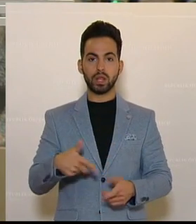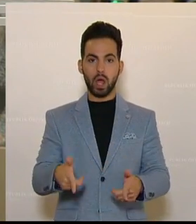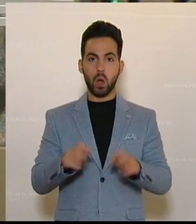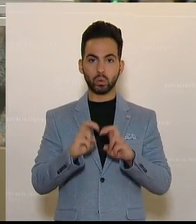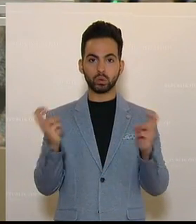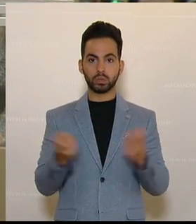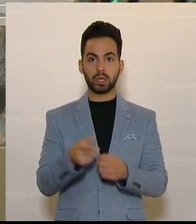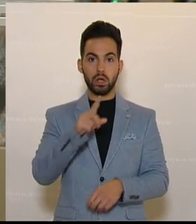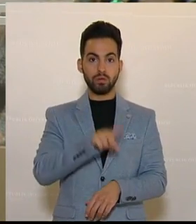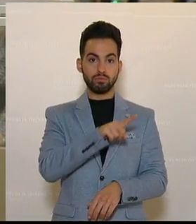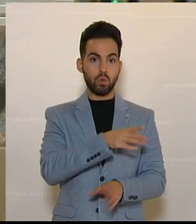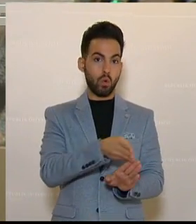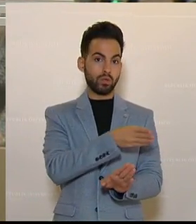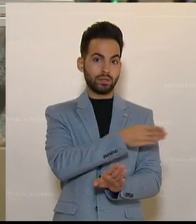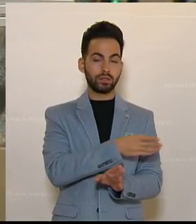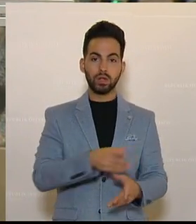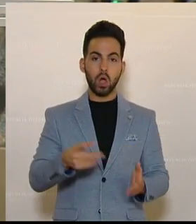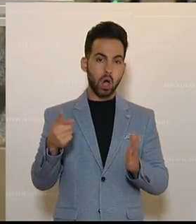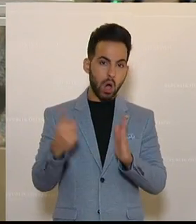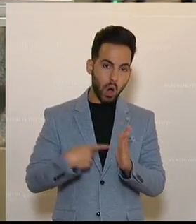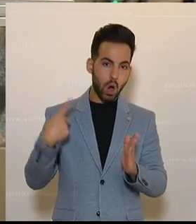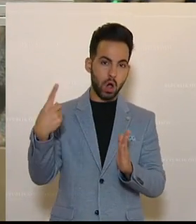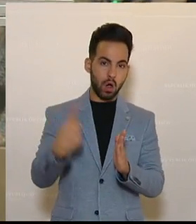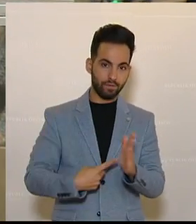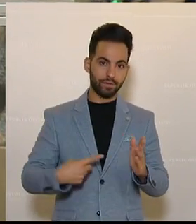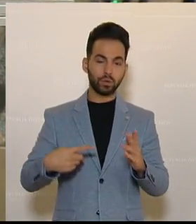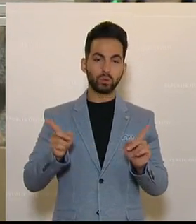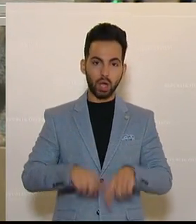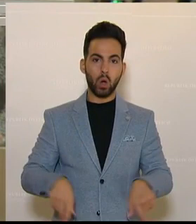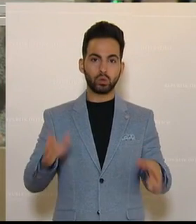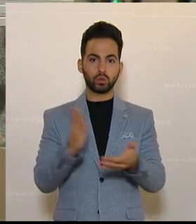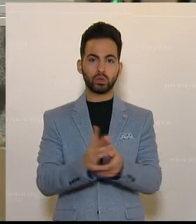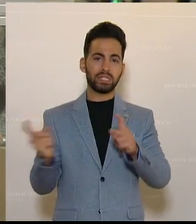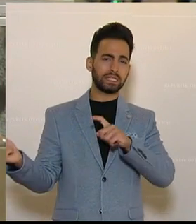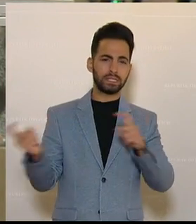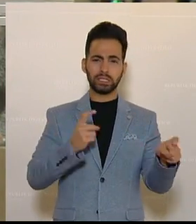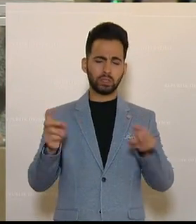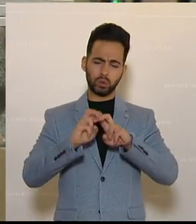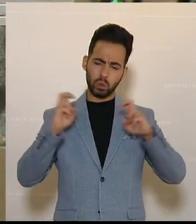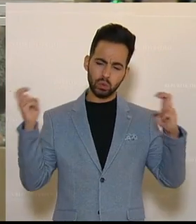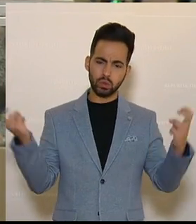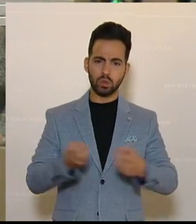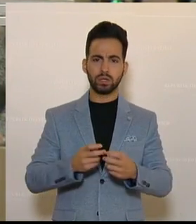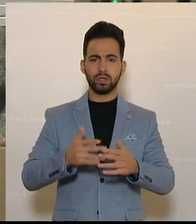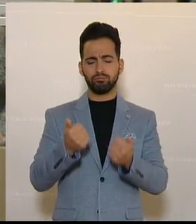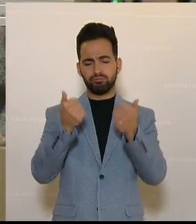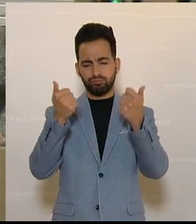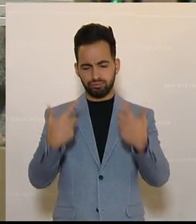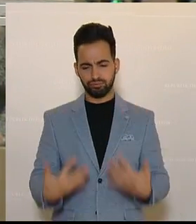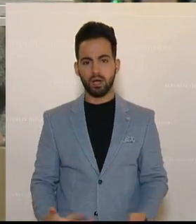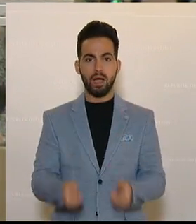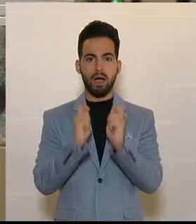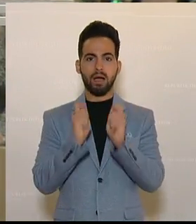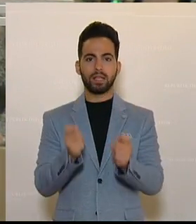in den letzten Monaten mehrfach und breit diskutiert worden. Mehrere Anträge zu diesem